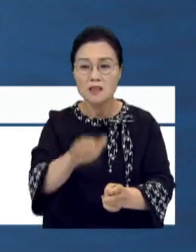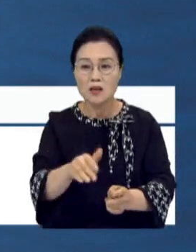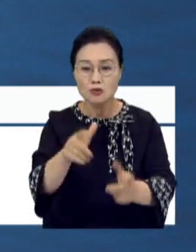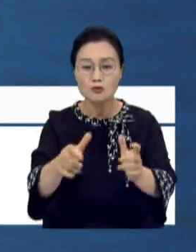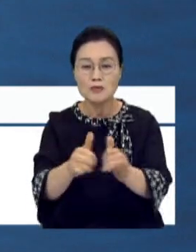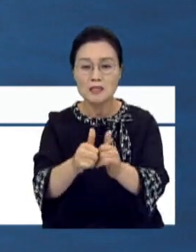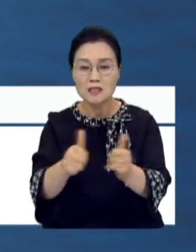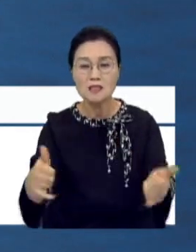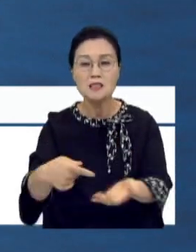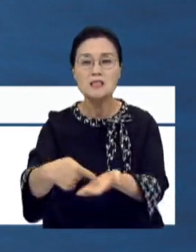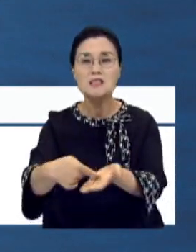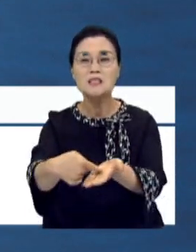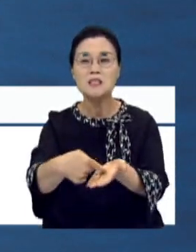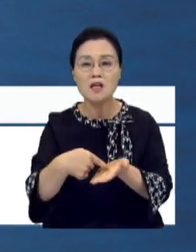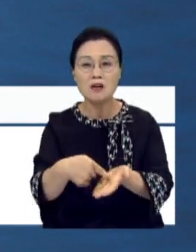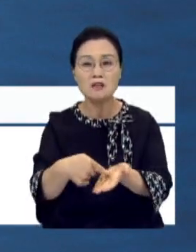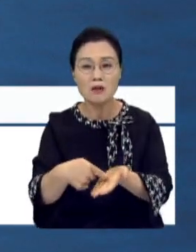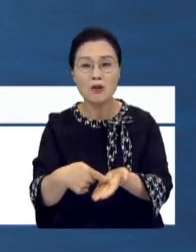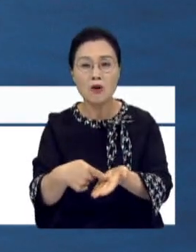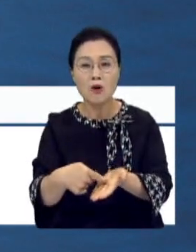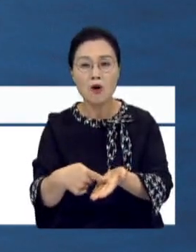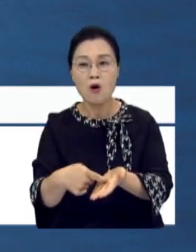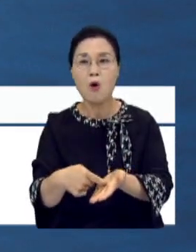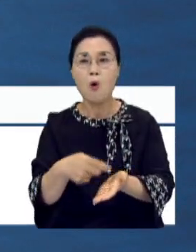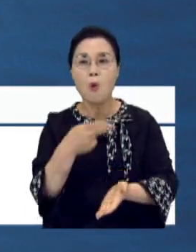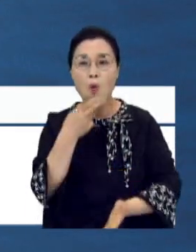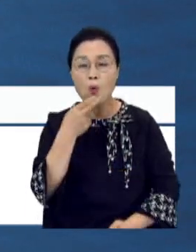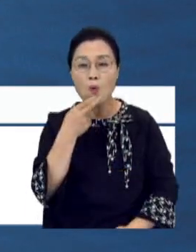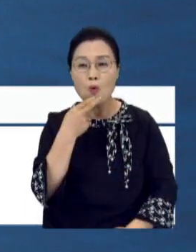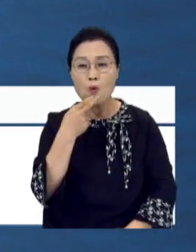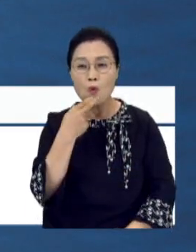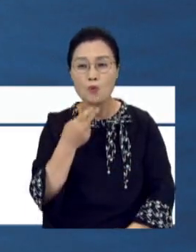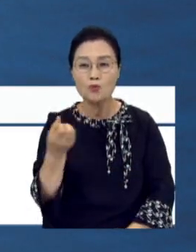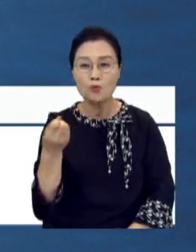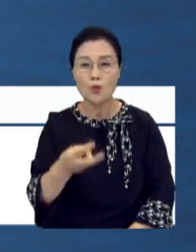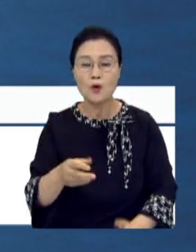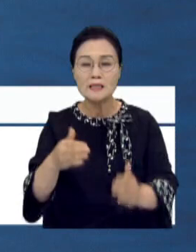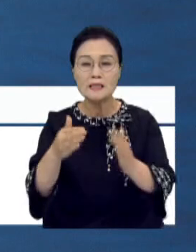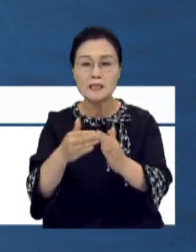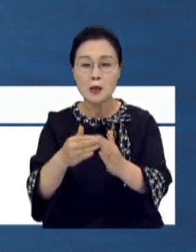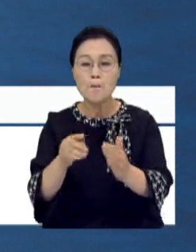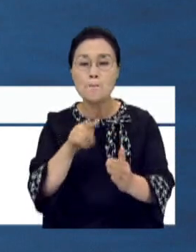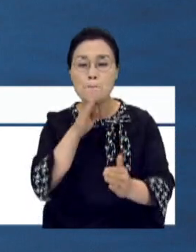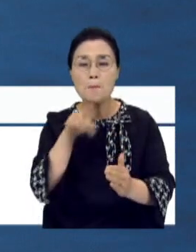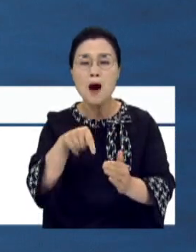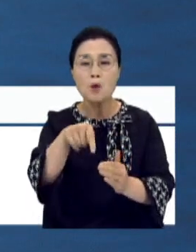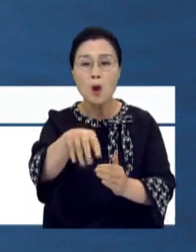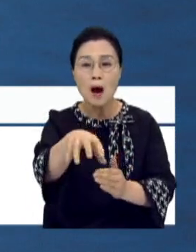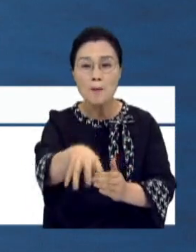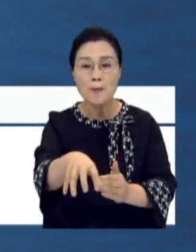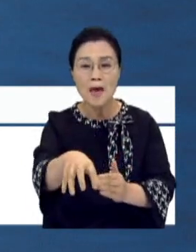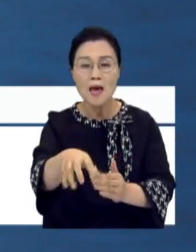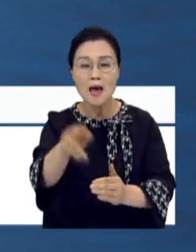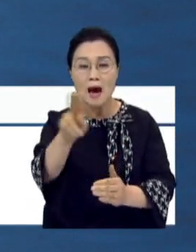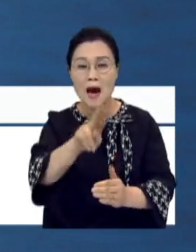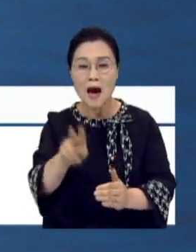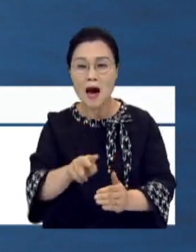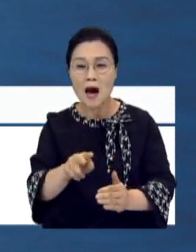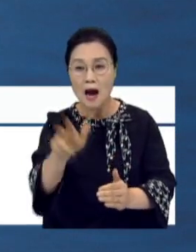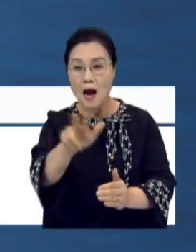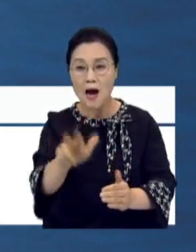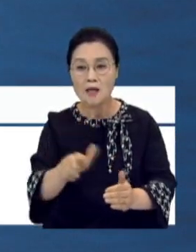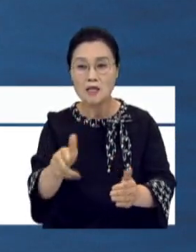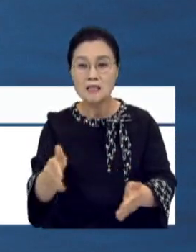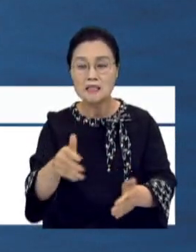주민들의 그 의견 수렴조차도 이루어지지 않았다는 겁니다 또 주거시설 바로 앞에 고압가시 시설이란